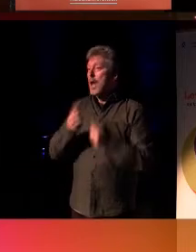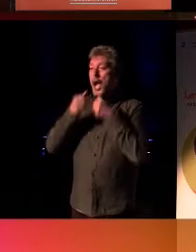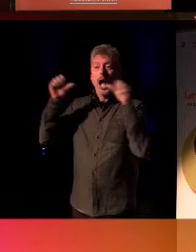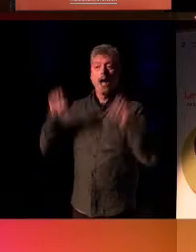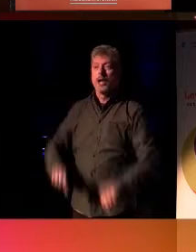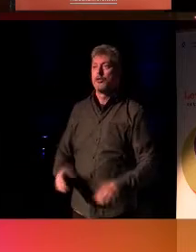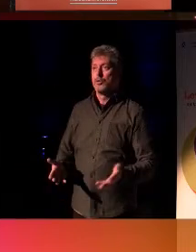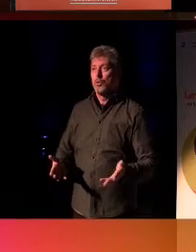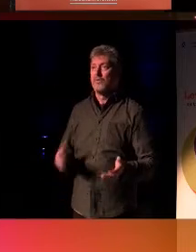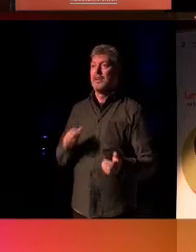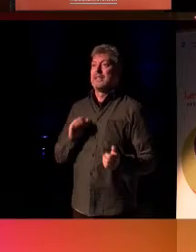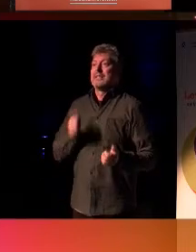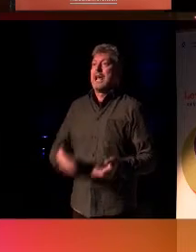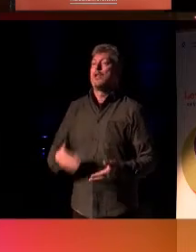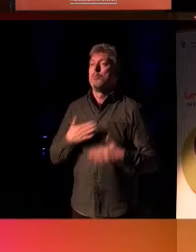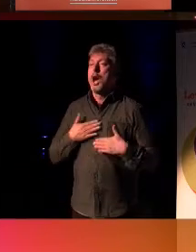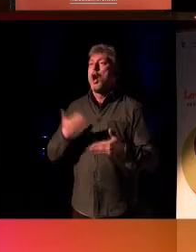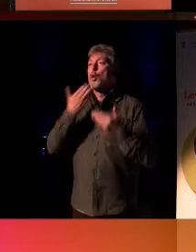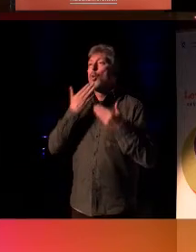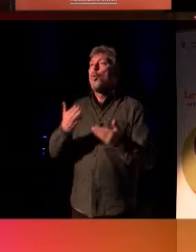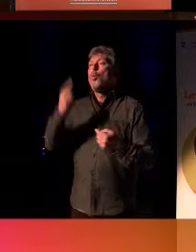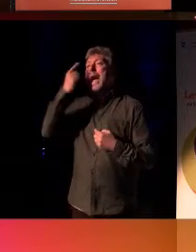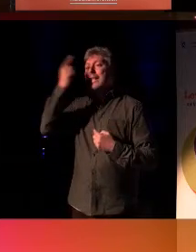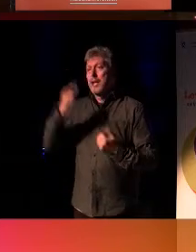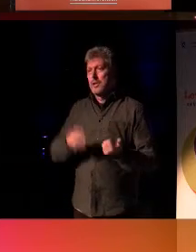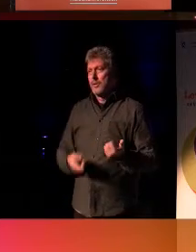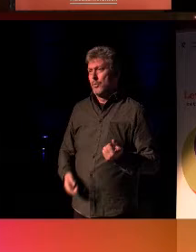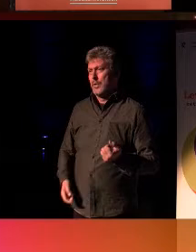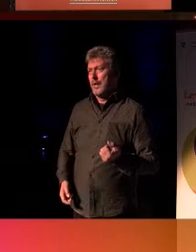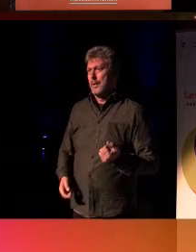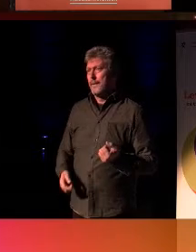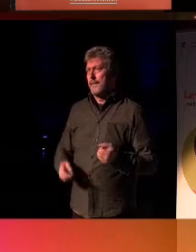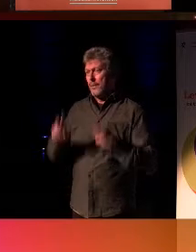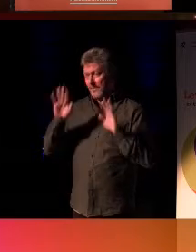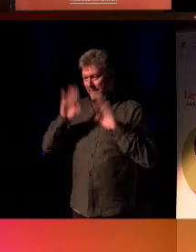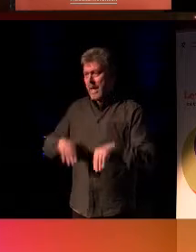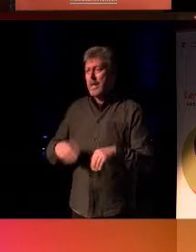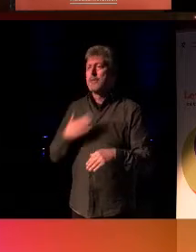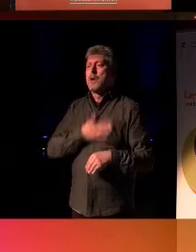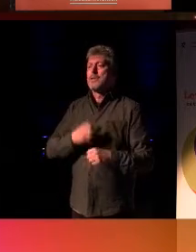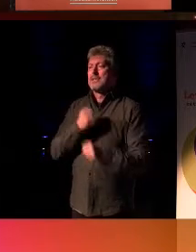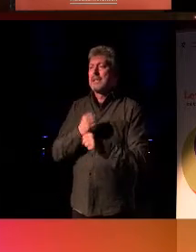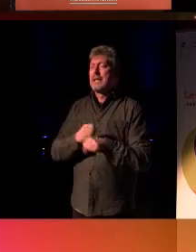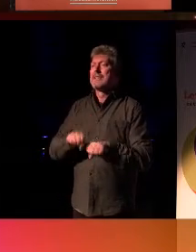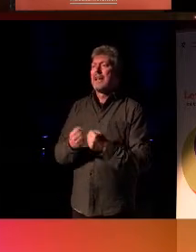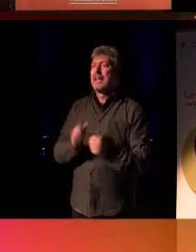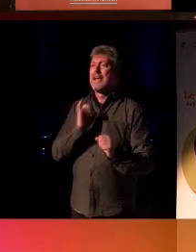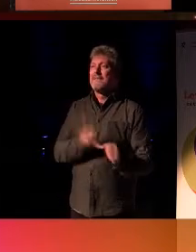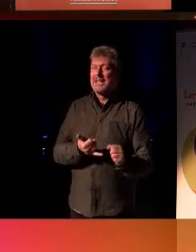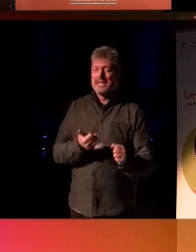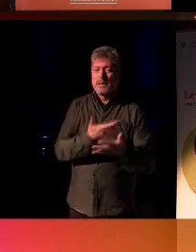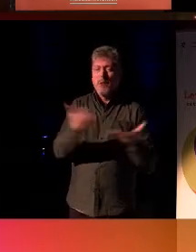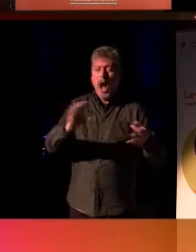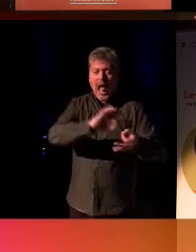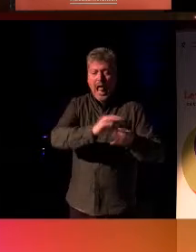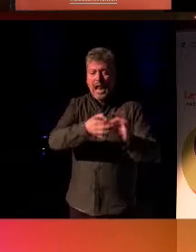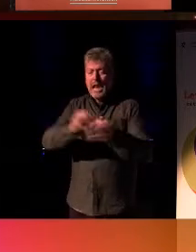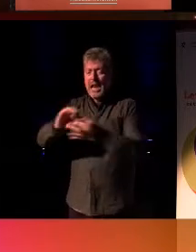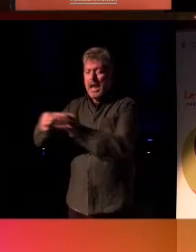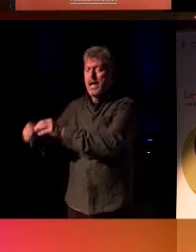til tross for gode intensjoner. Og vi vet at pasientsikkerheten svekkes ved mange ledd som må koordineres.